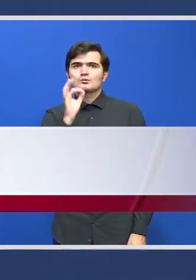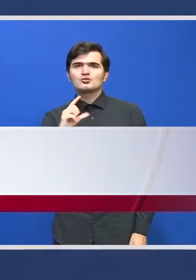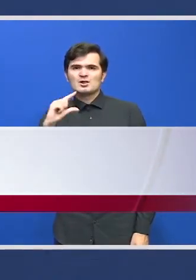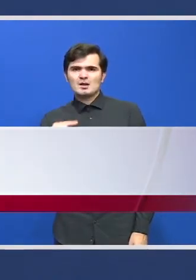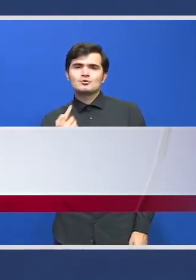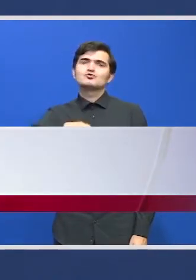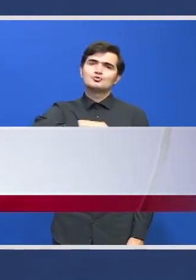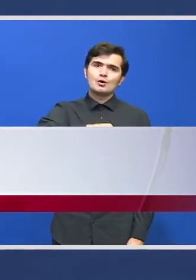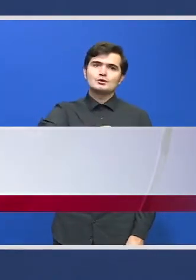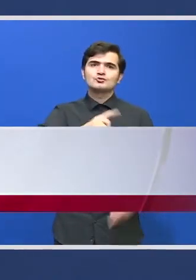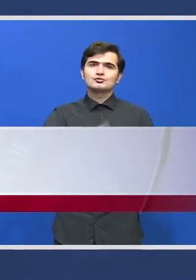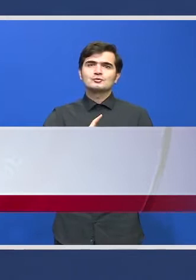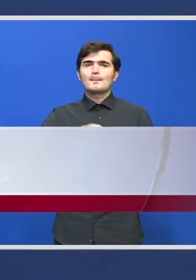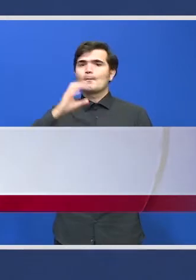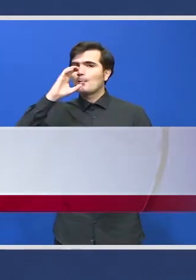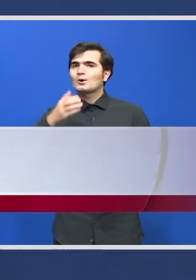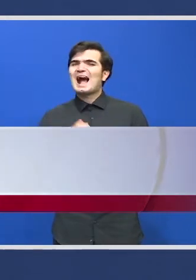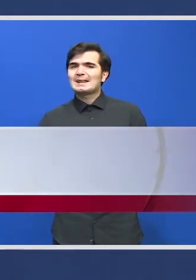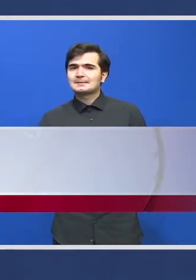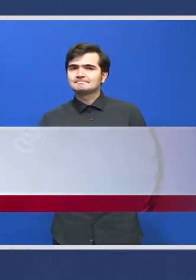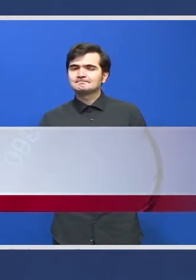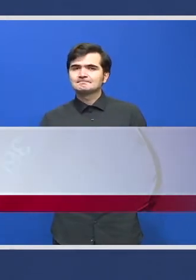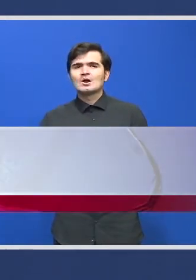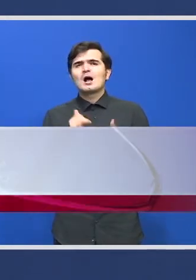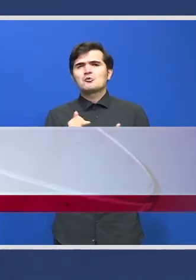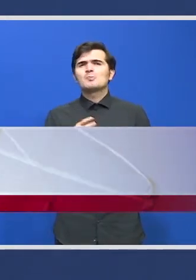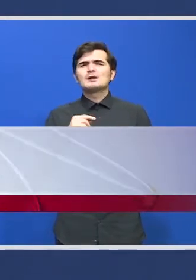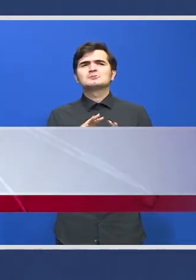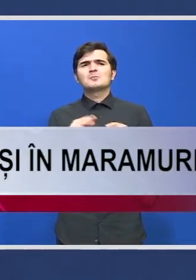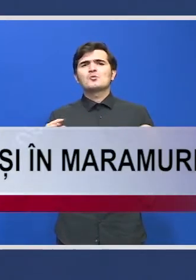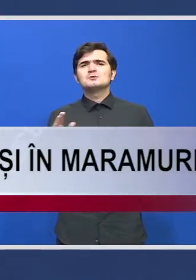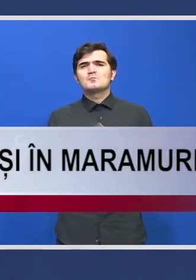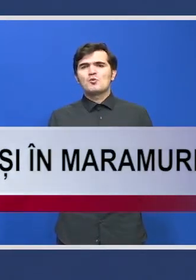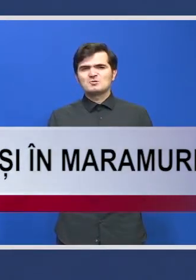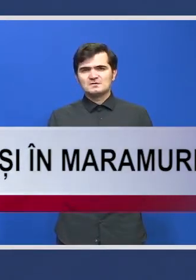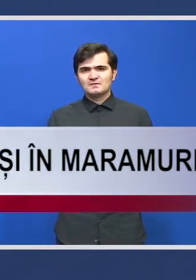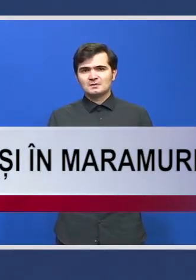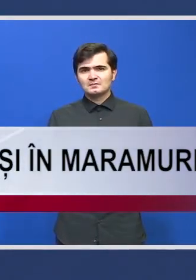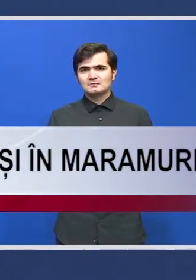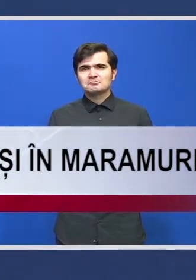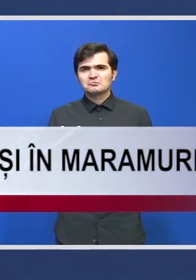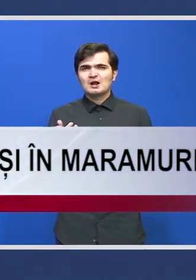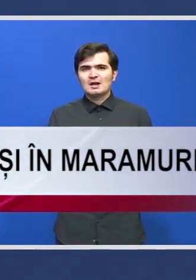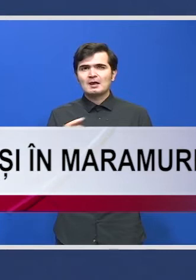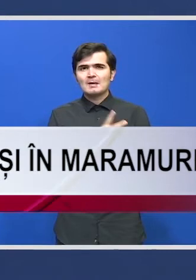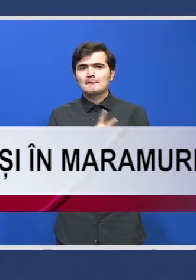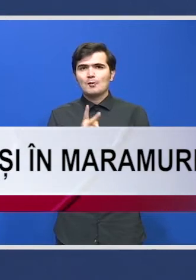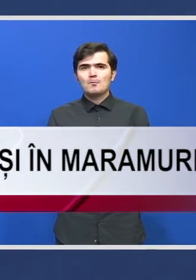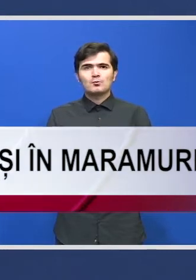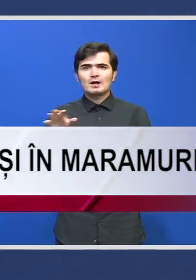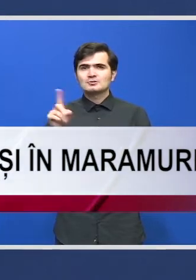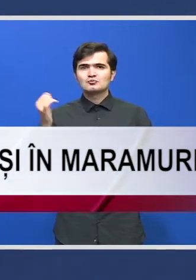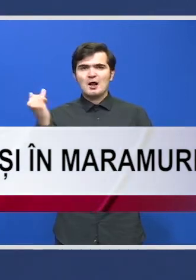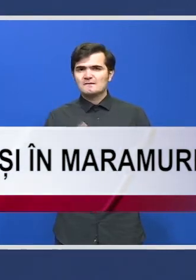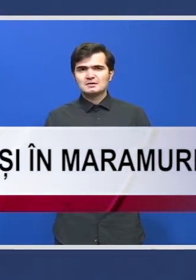și Bulgaria. Acum sunt multe cauze, poate, pentru care populația nu a venit